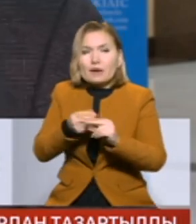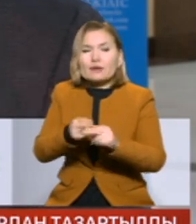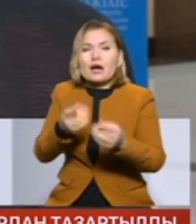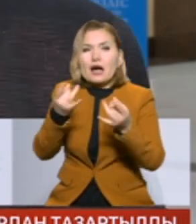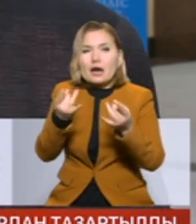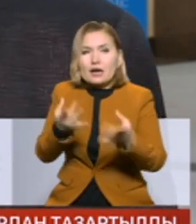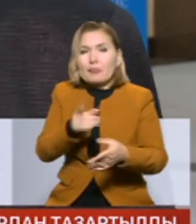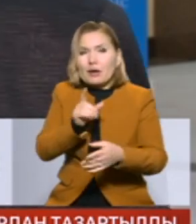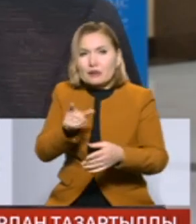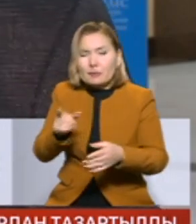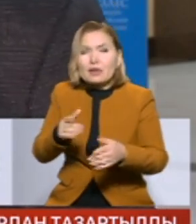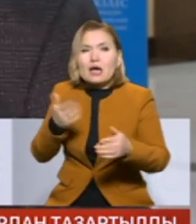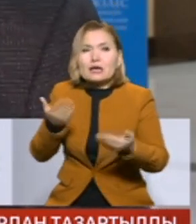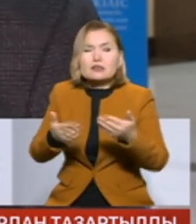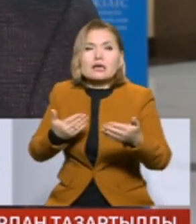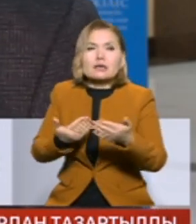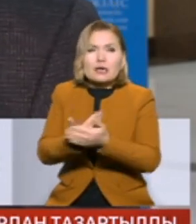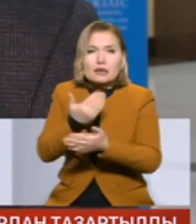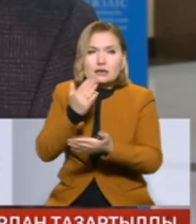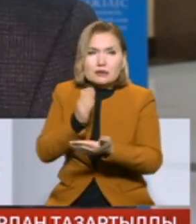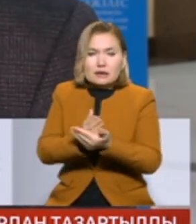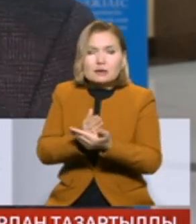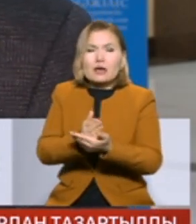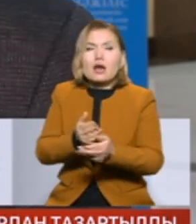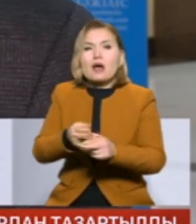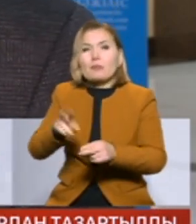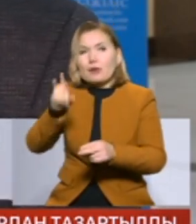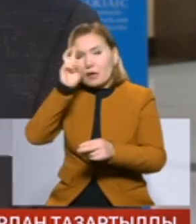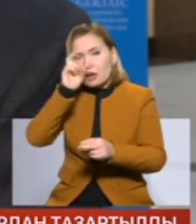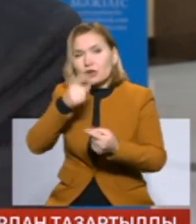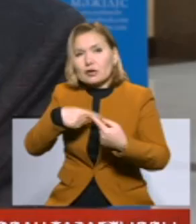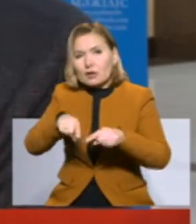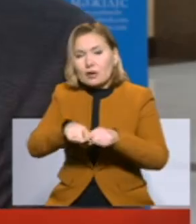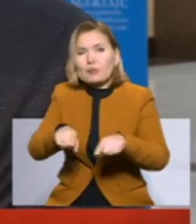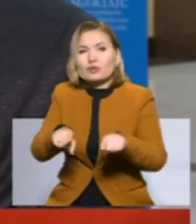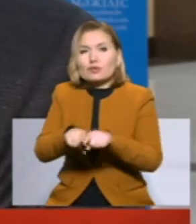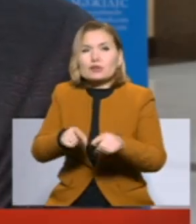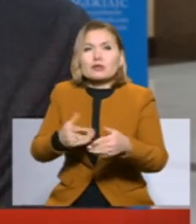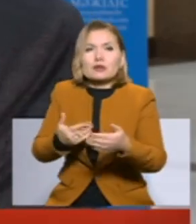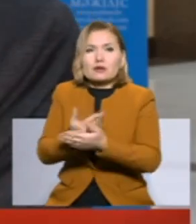қарапайым азамат дәлелдесе, енді ол мемлекеттік органда дәлелдейді. Бәрі өзгеріп кетті.